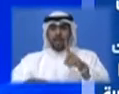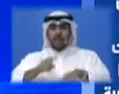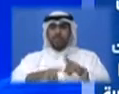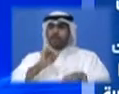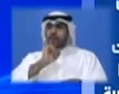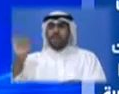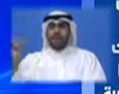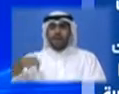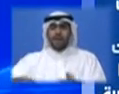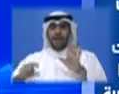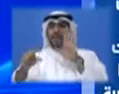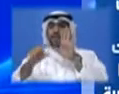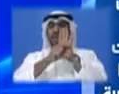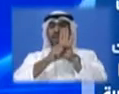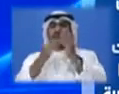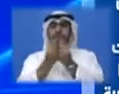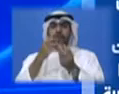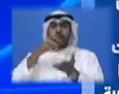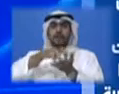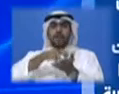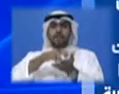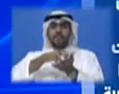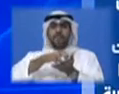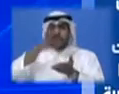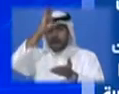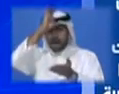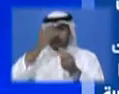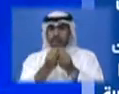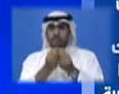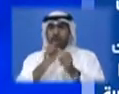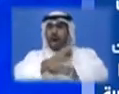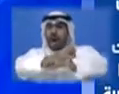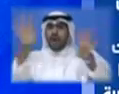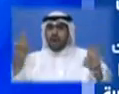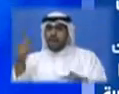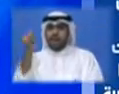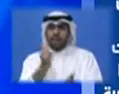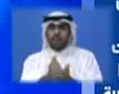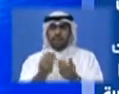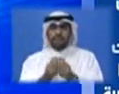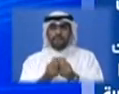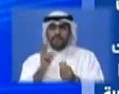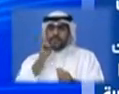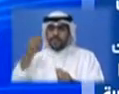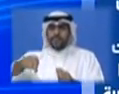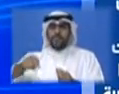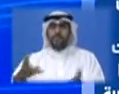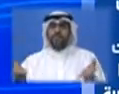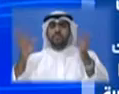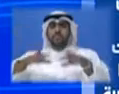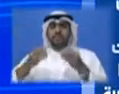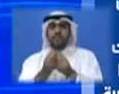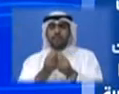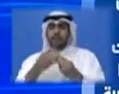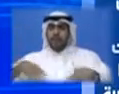الدولة الإسلامية في العراق والمجموعات الإرهابية، والتي اشتملت على العديد من العناصر الرامية إلى وضع